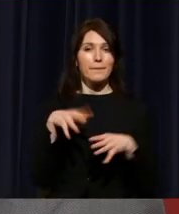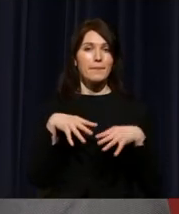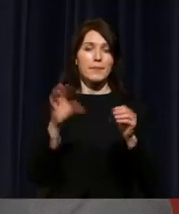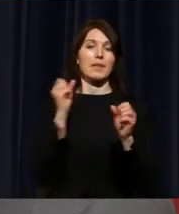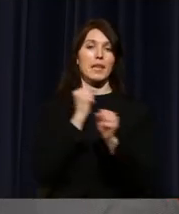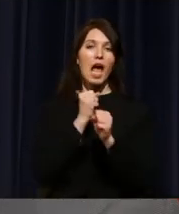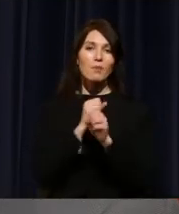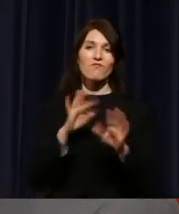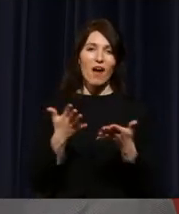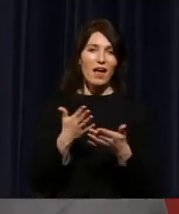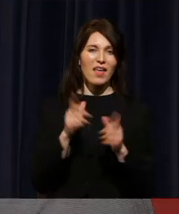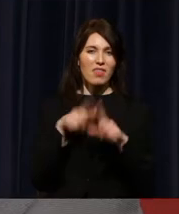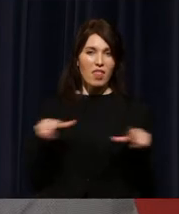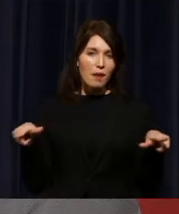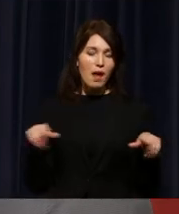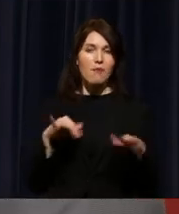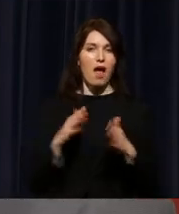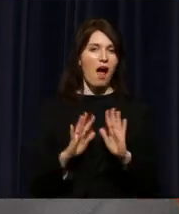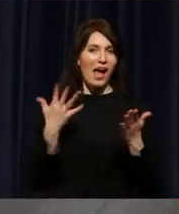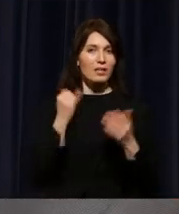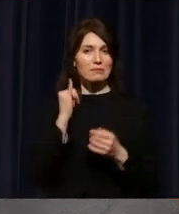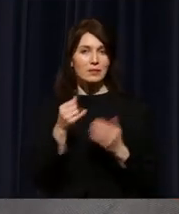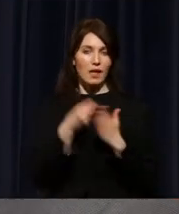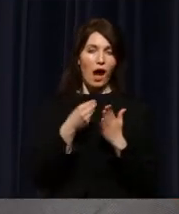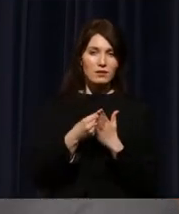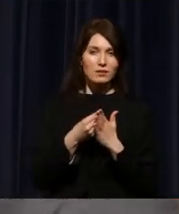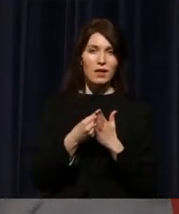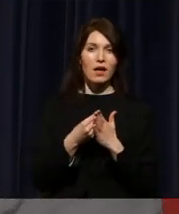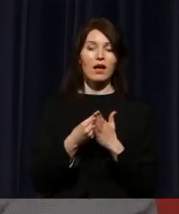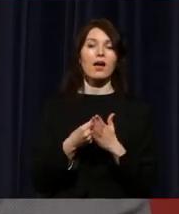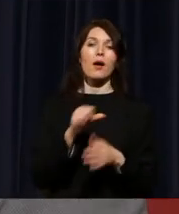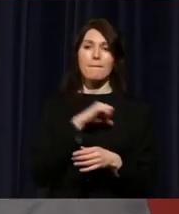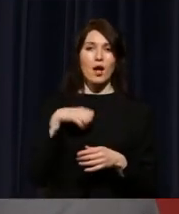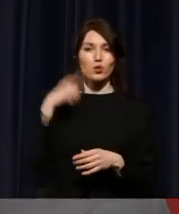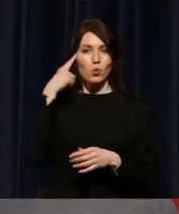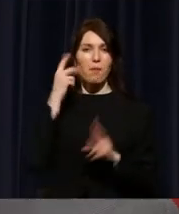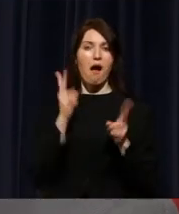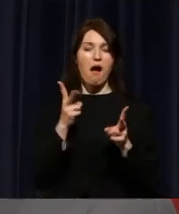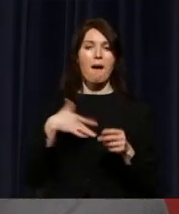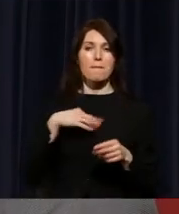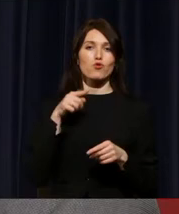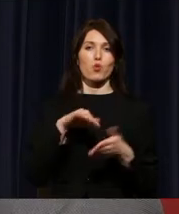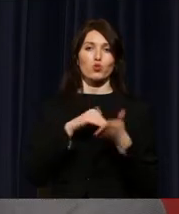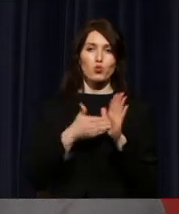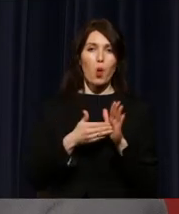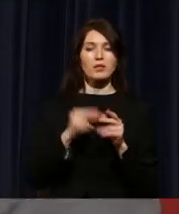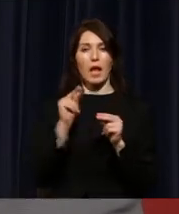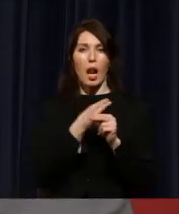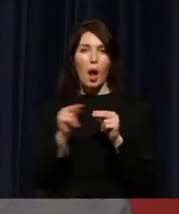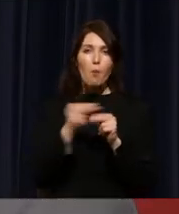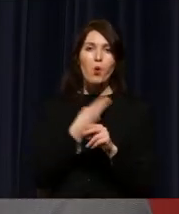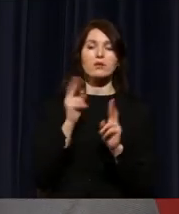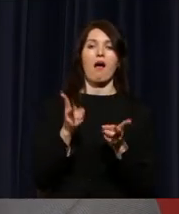izdarītajiem darbiem vai nedarbiem, ja, ja kāda nesekmīgs vērtējums ir, un tad paši domājam, kā mēs to situāciju labosim, kā